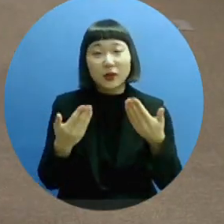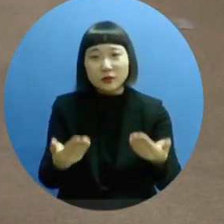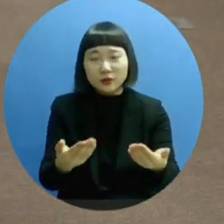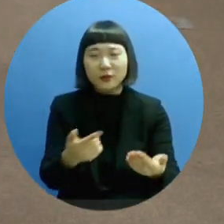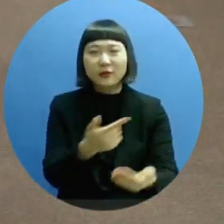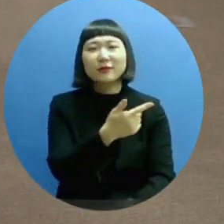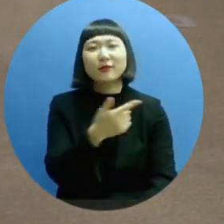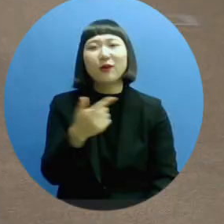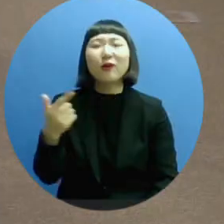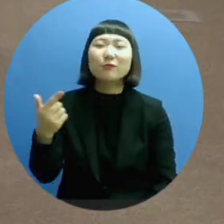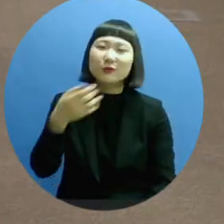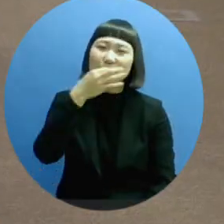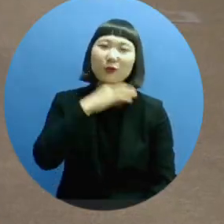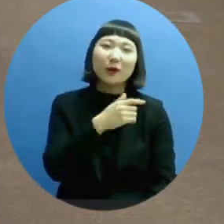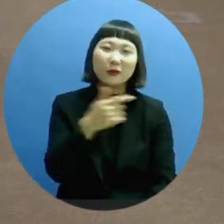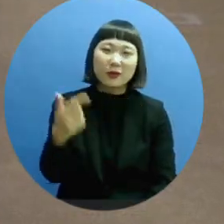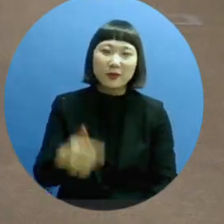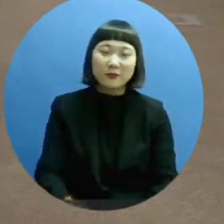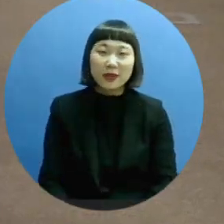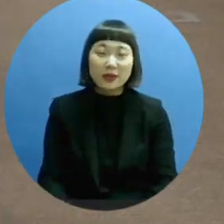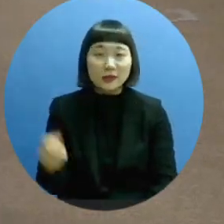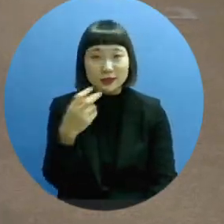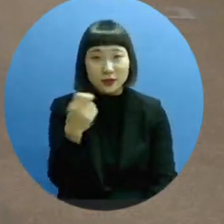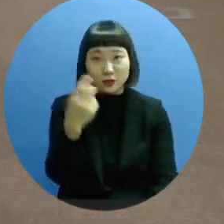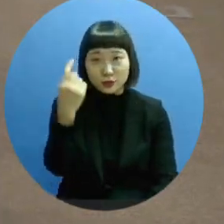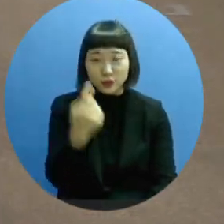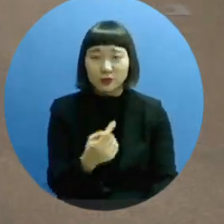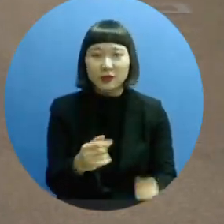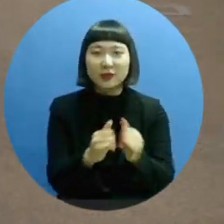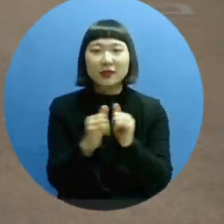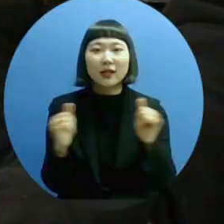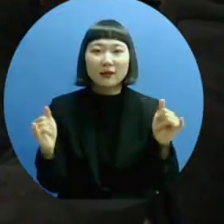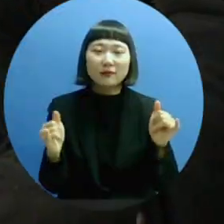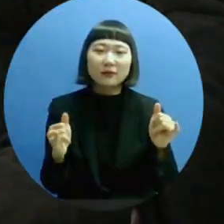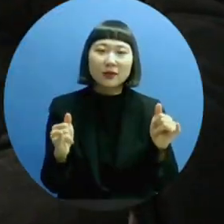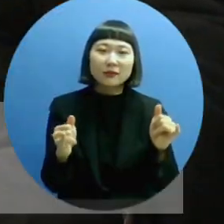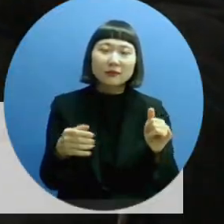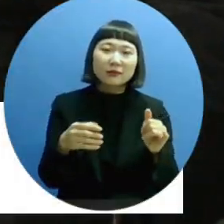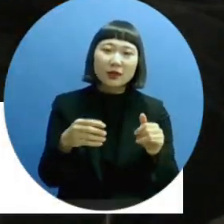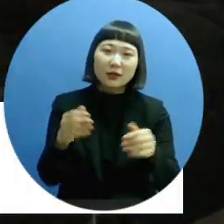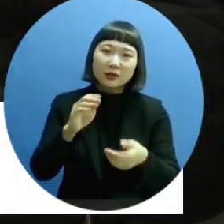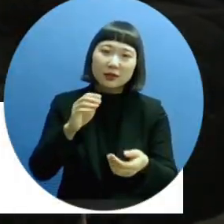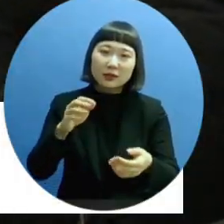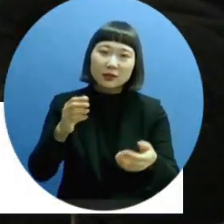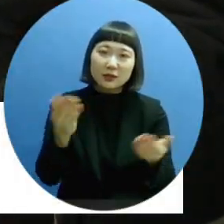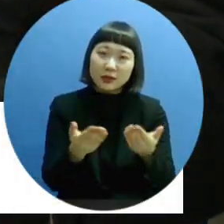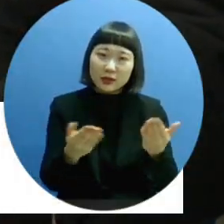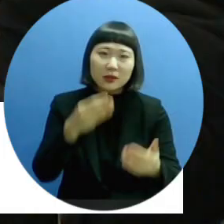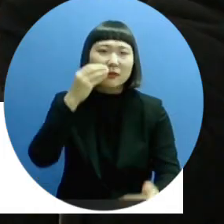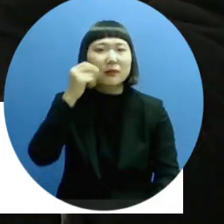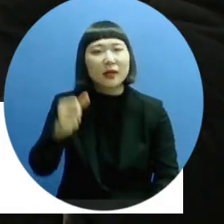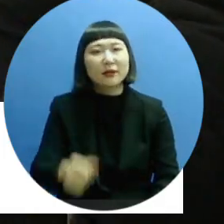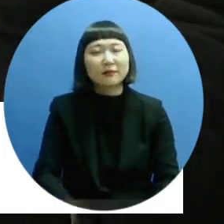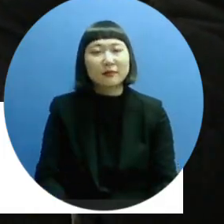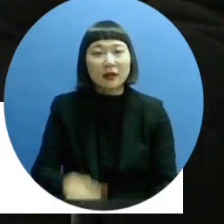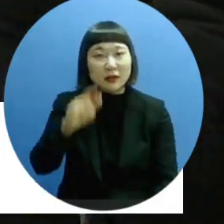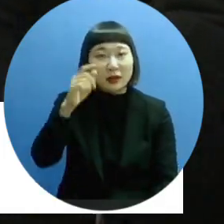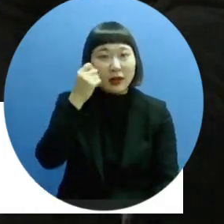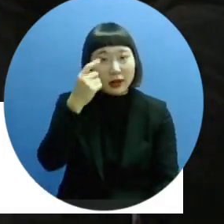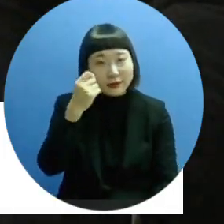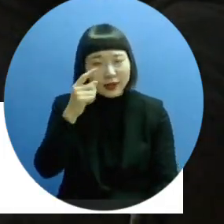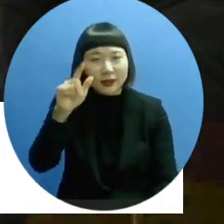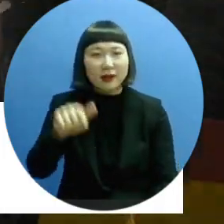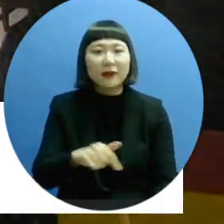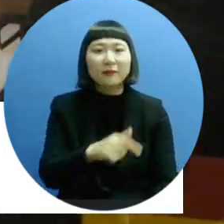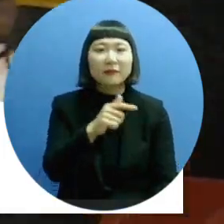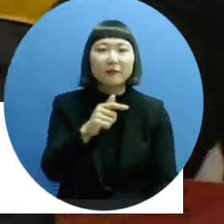봉사 활동을 자주 하는 사람은 능숙하게 작업을 합니다. 한 달에 한 번씩 급식 봉사도 하고 빵 만드는 것도 봉사하면서